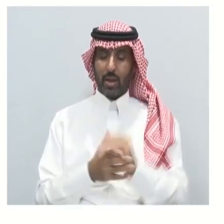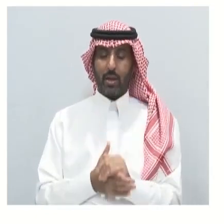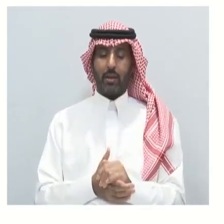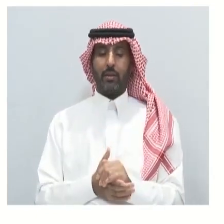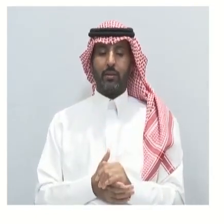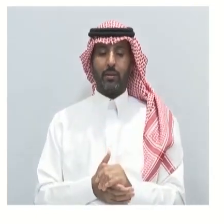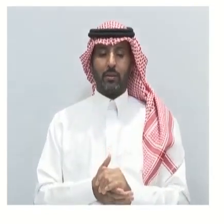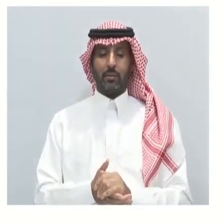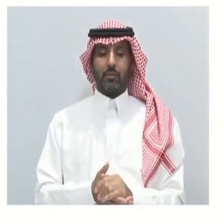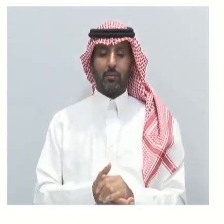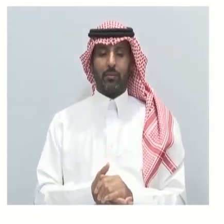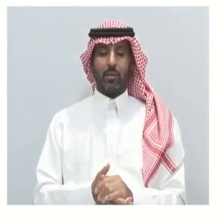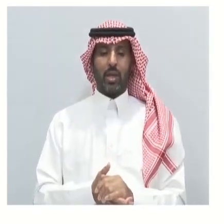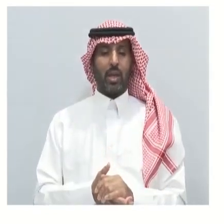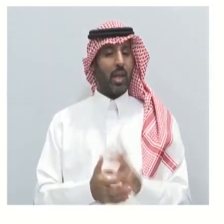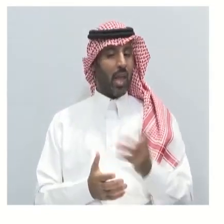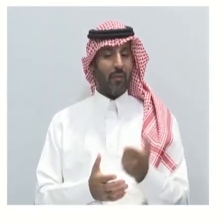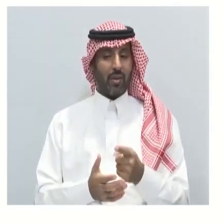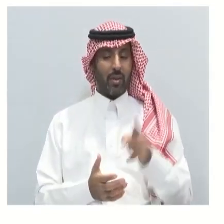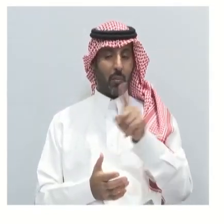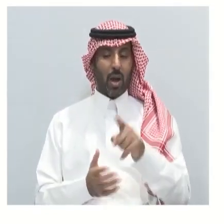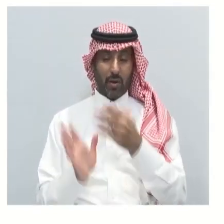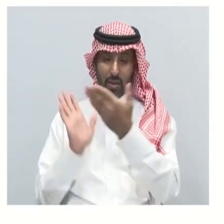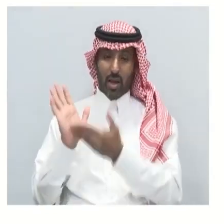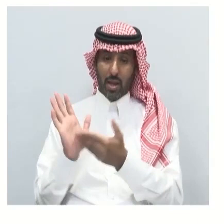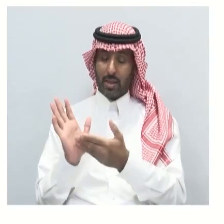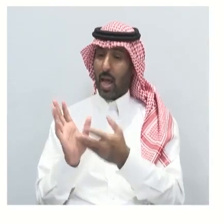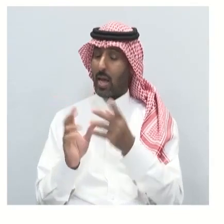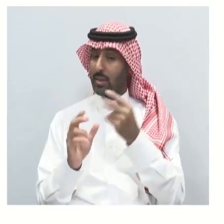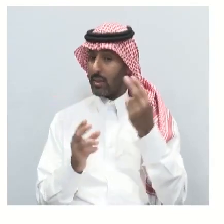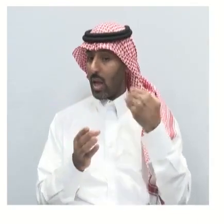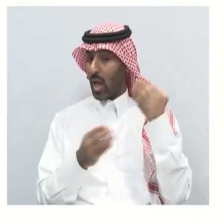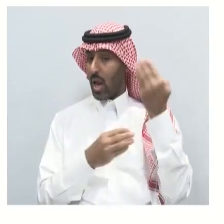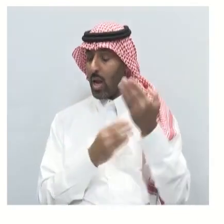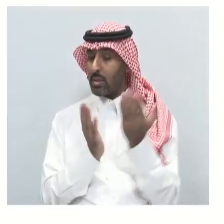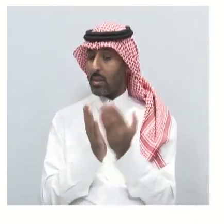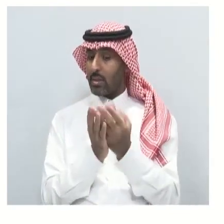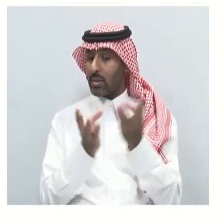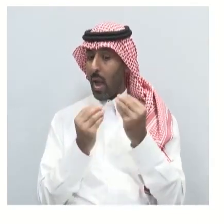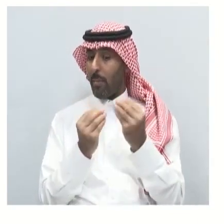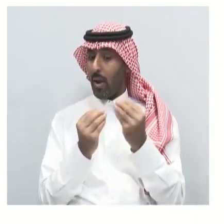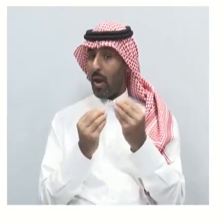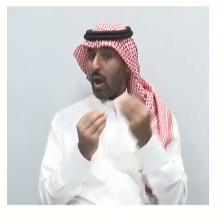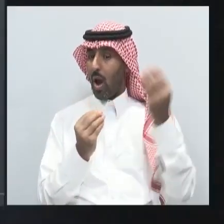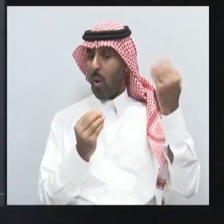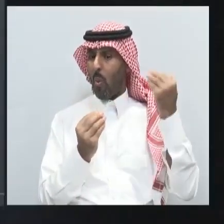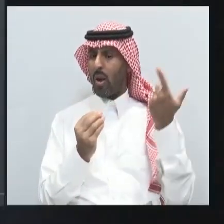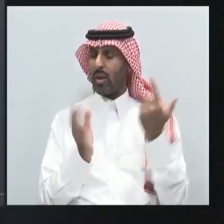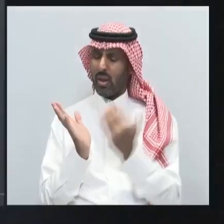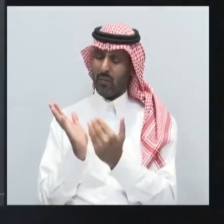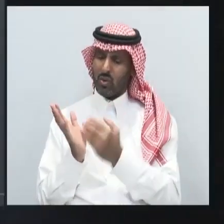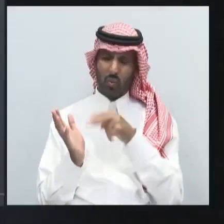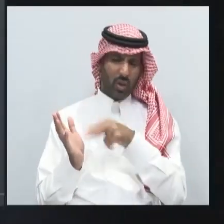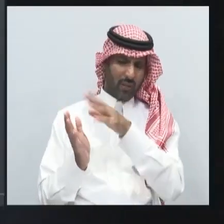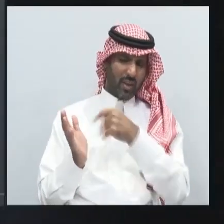عالميه ومحليه كيف يتم عرض الدراسات السابقه في البحث يعني هنك كيف لك اذا تع الدراسات